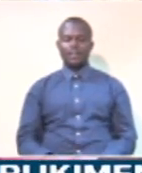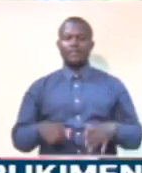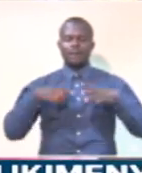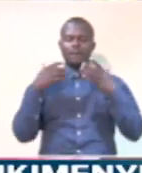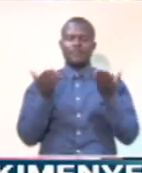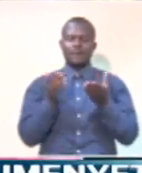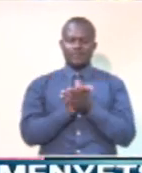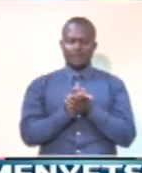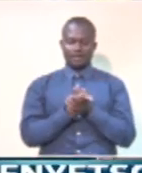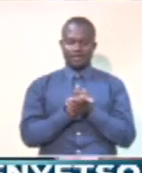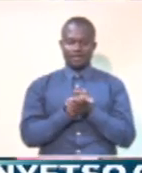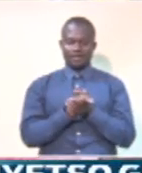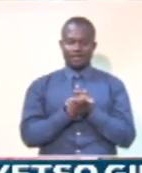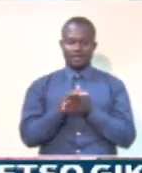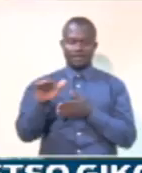he